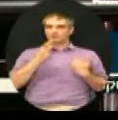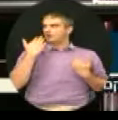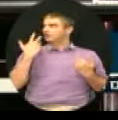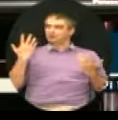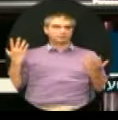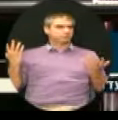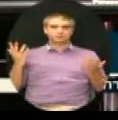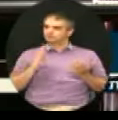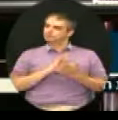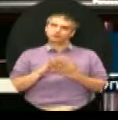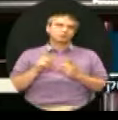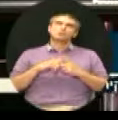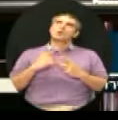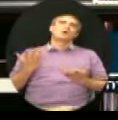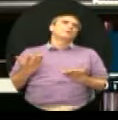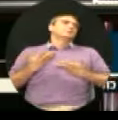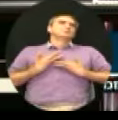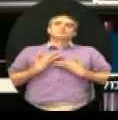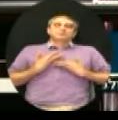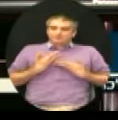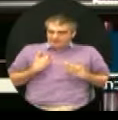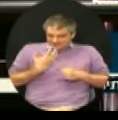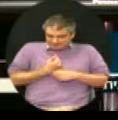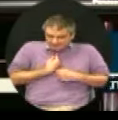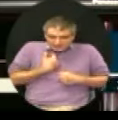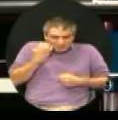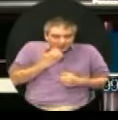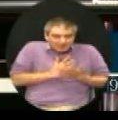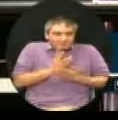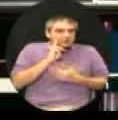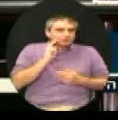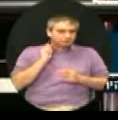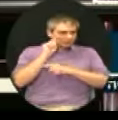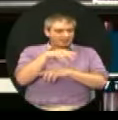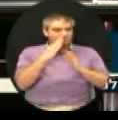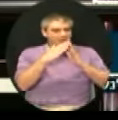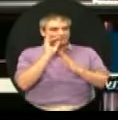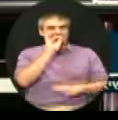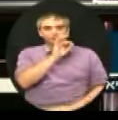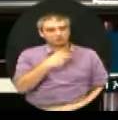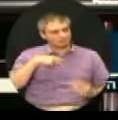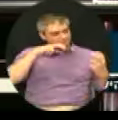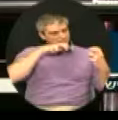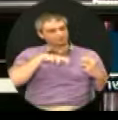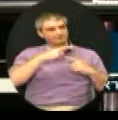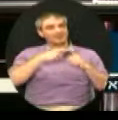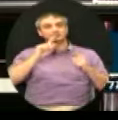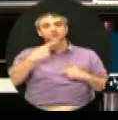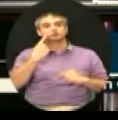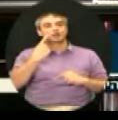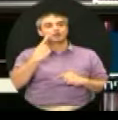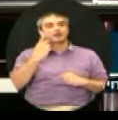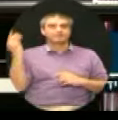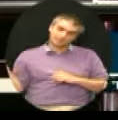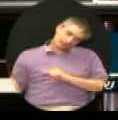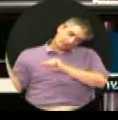הייתה פשוט מתנה שזכיתי גם כל יום שישי להגיע אליו הביתה, לשבת איתו חצי שעה